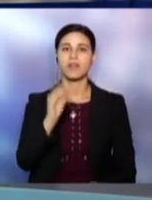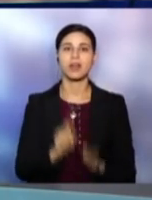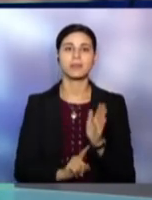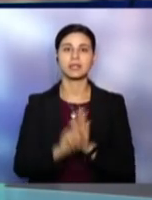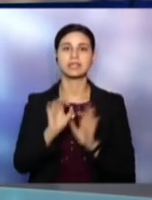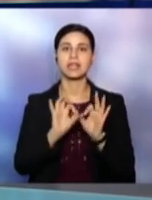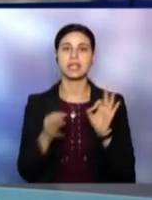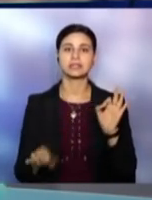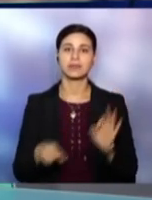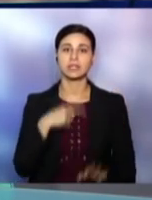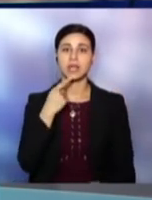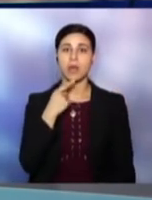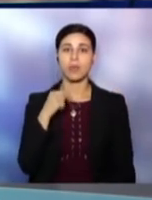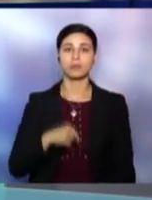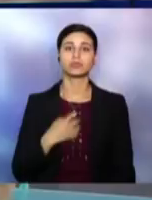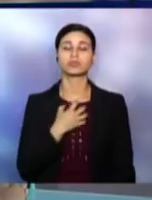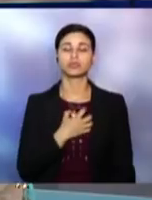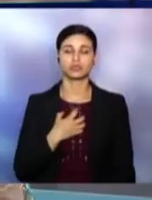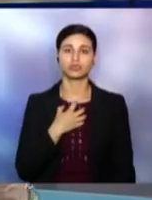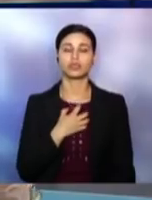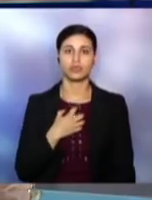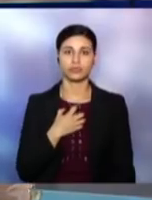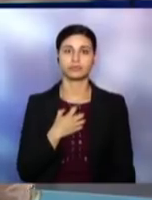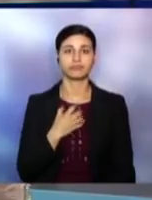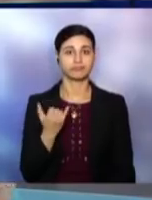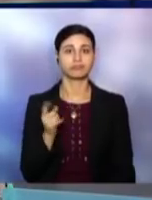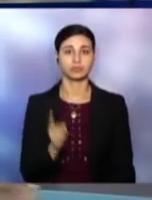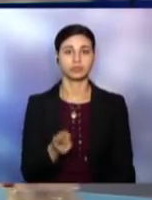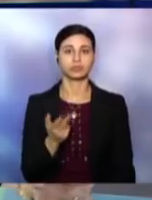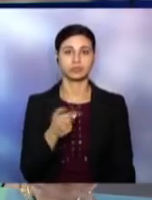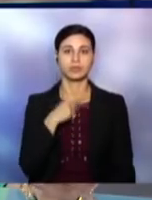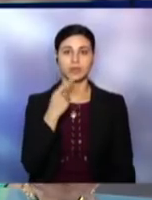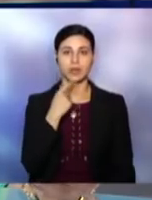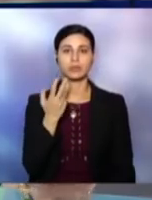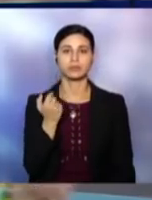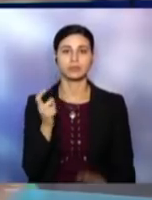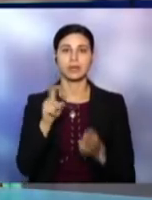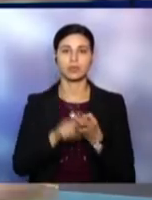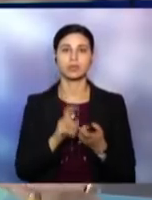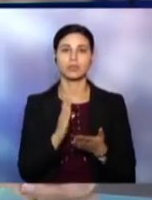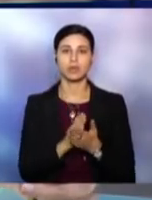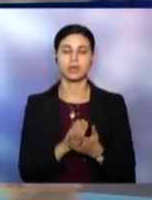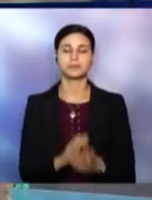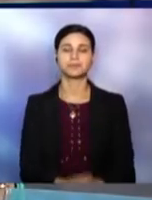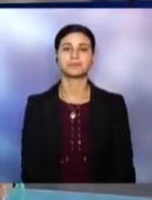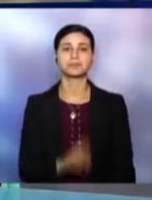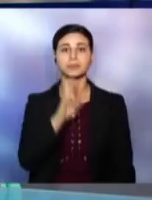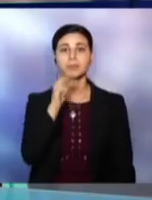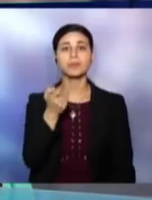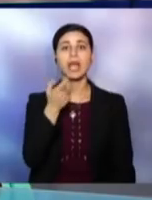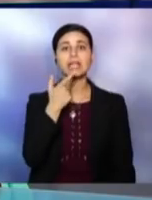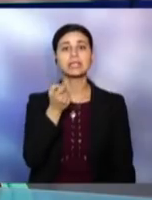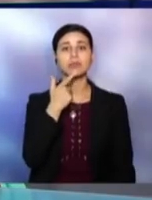დაავადება იწყება ნაწლავიდან. პრაქტიკულად ამასთან და რეალურად ამასთან დამოკიდებულია. ანტიბიოტიკები ითვლება, რომ